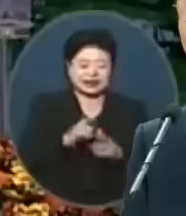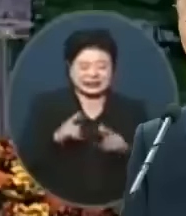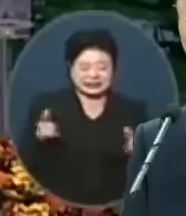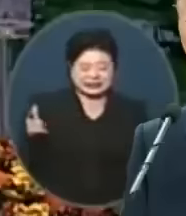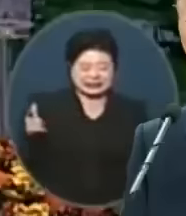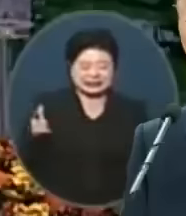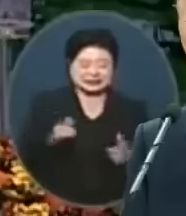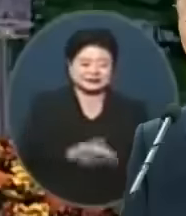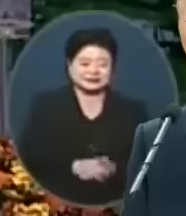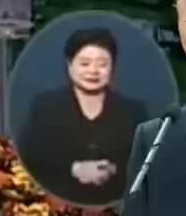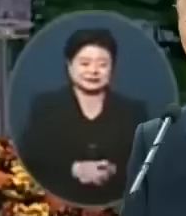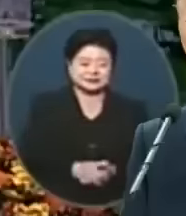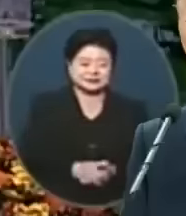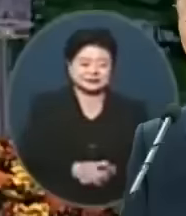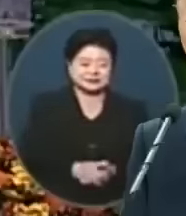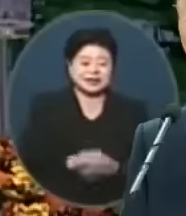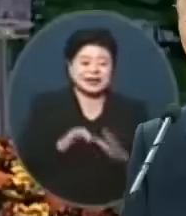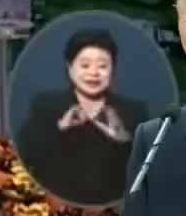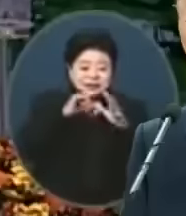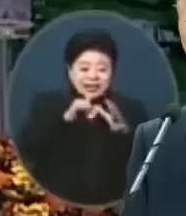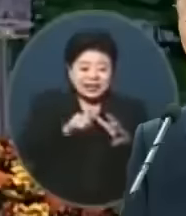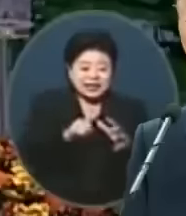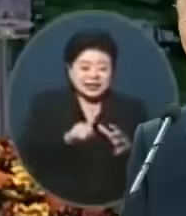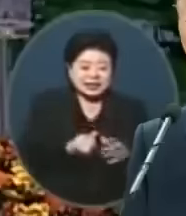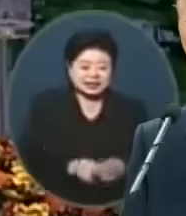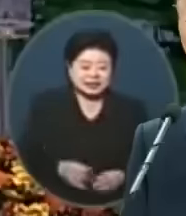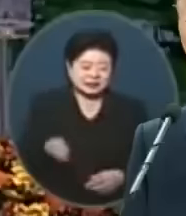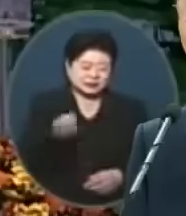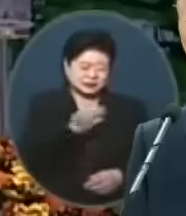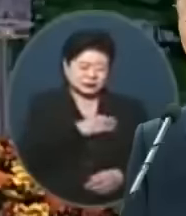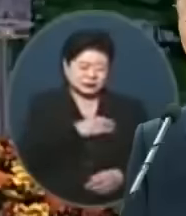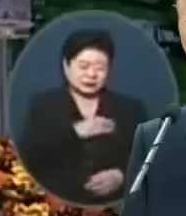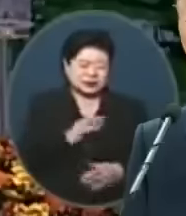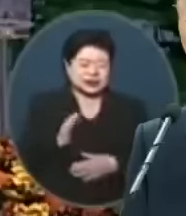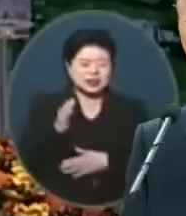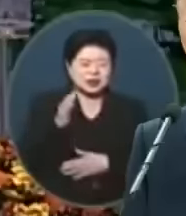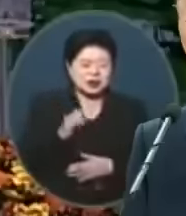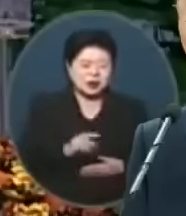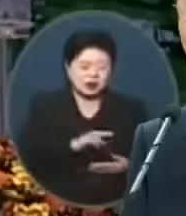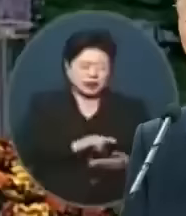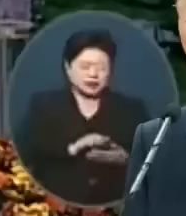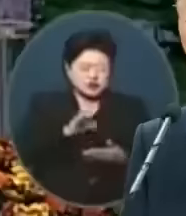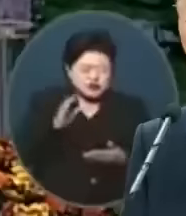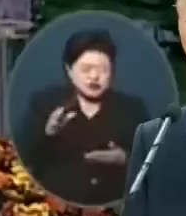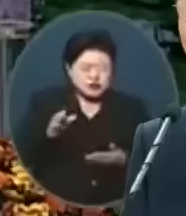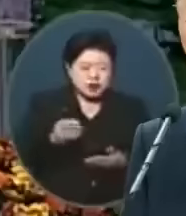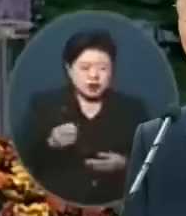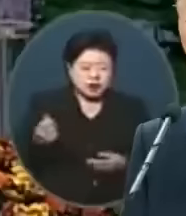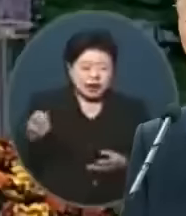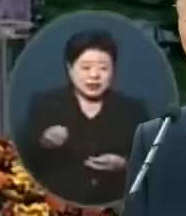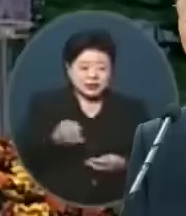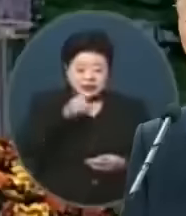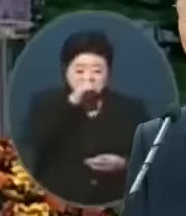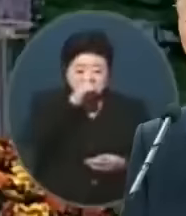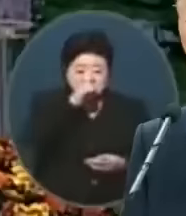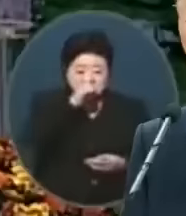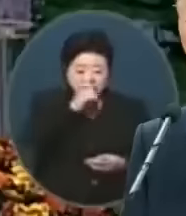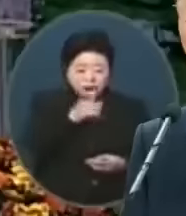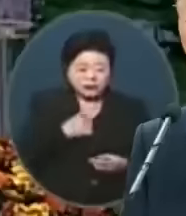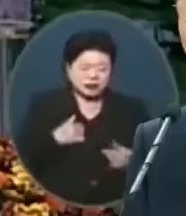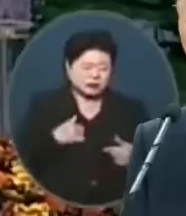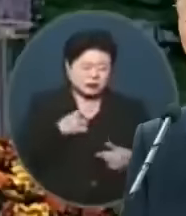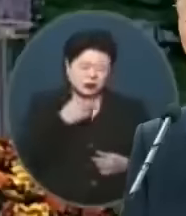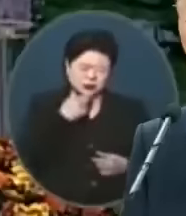그러지 않습니다. 세상의 부귀 영화 공명을 가져도 기쁘지 않은 사람이 많습니다. 예수님의